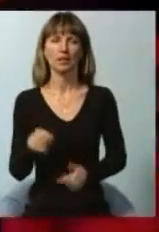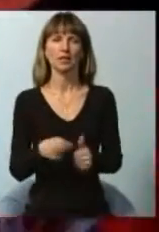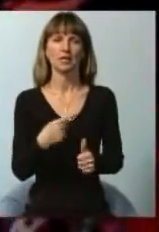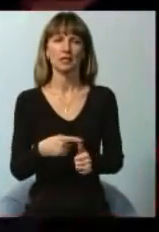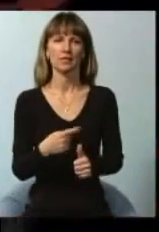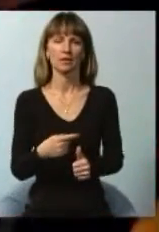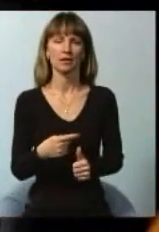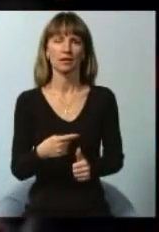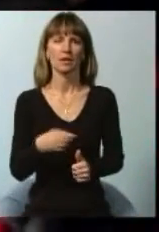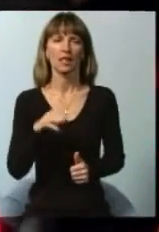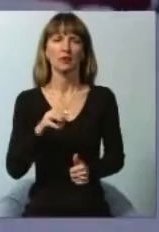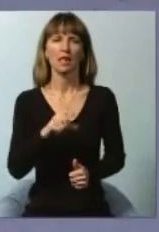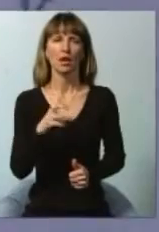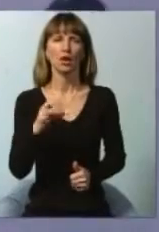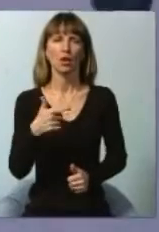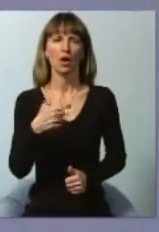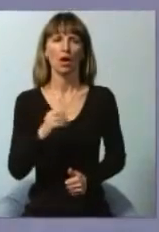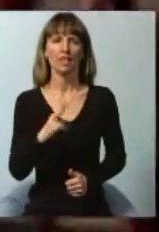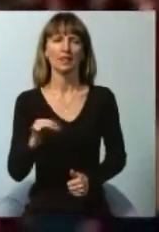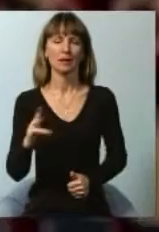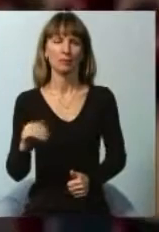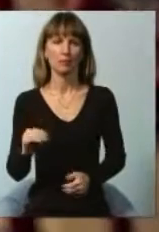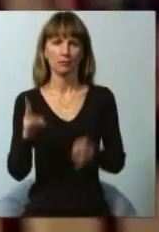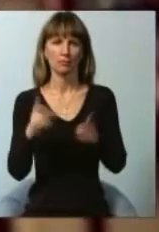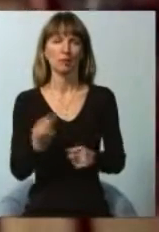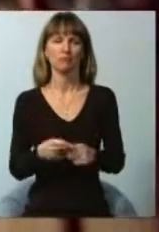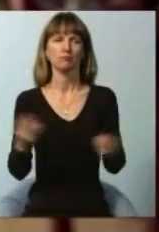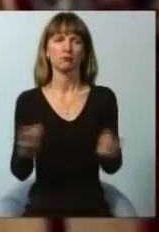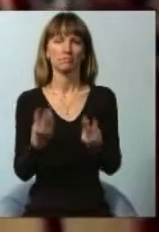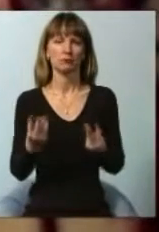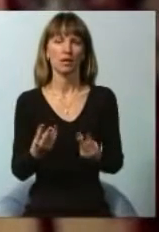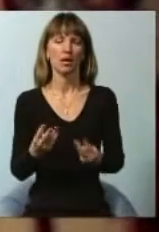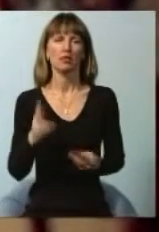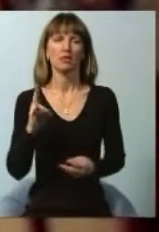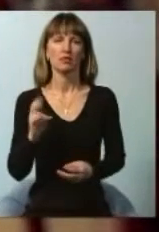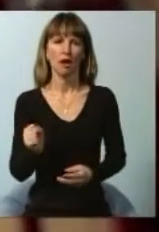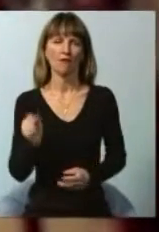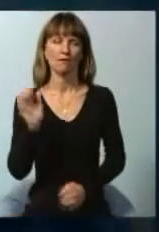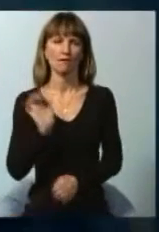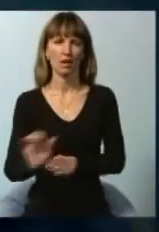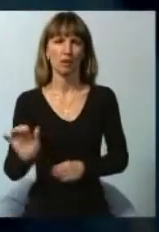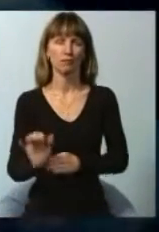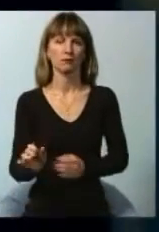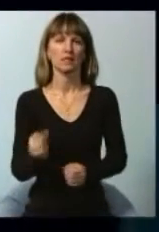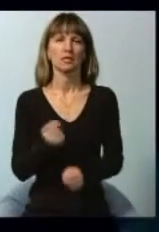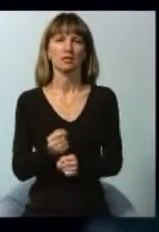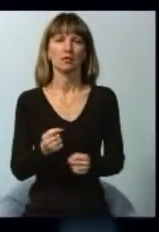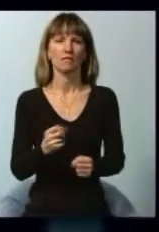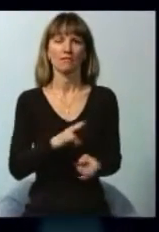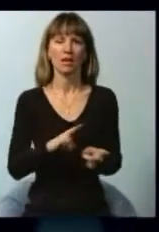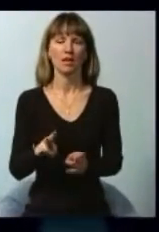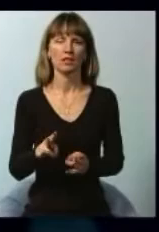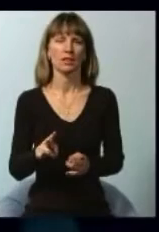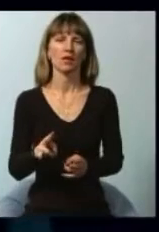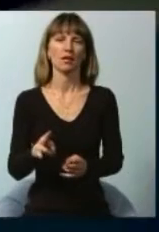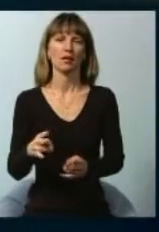називають техногенними катастрофами. Наприклад, пожежі та займання на складних виробництвах, вибухи шкідливих речовин та багато іншого.